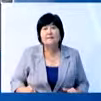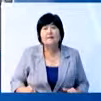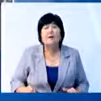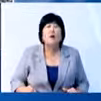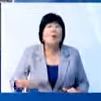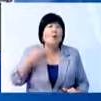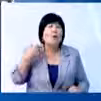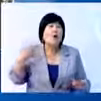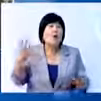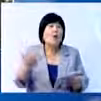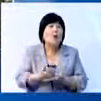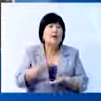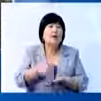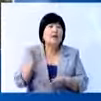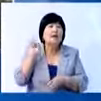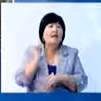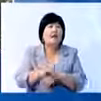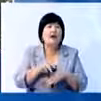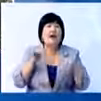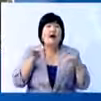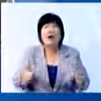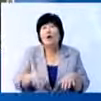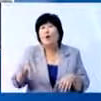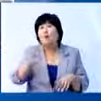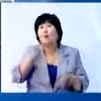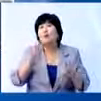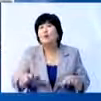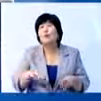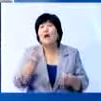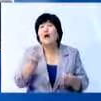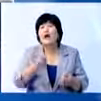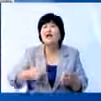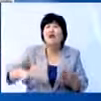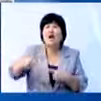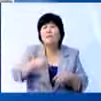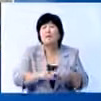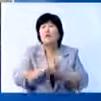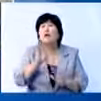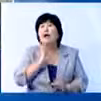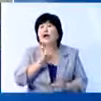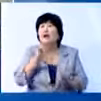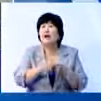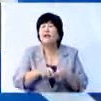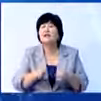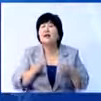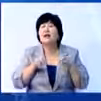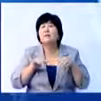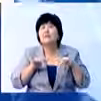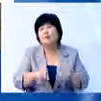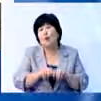Оңай олжаға кенелем деп алаяқ қалданды. Облыс орталығында қаржы пирамидасын құрған әйелге қатысты қылмыстық іс